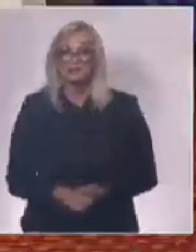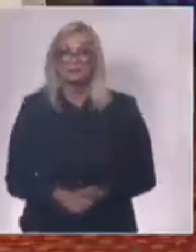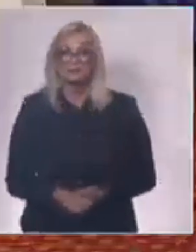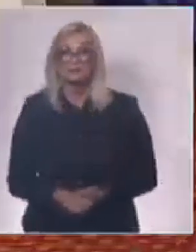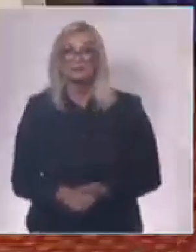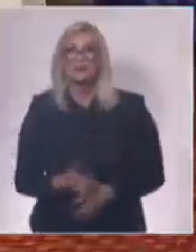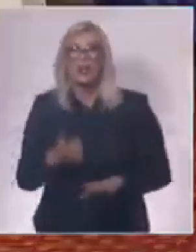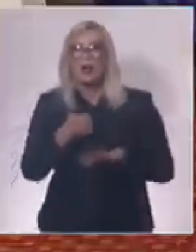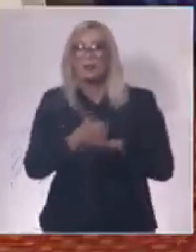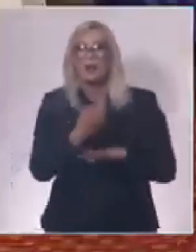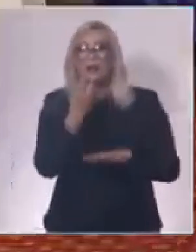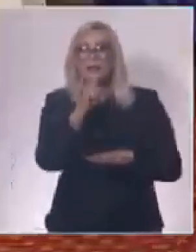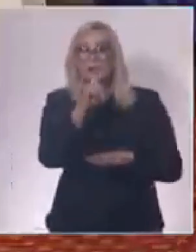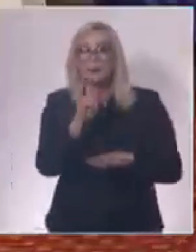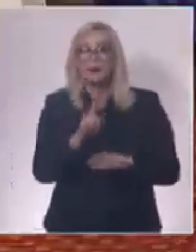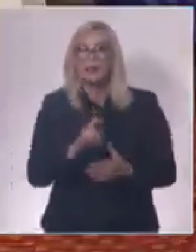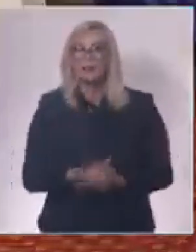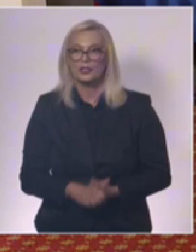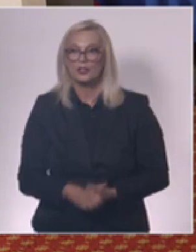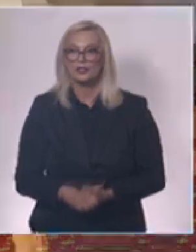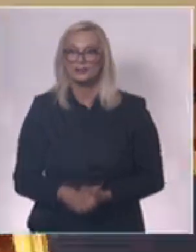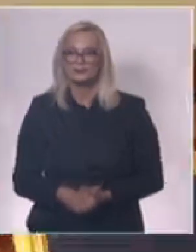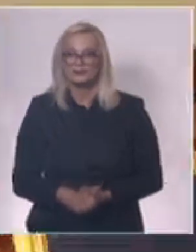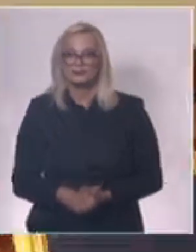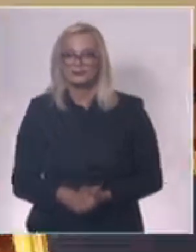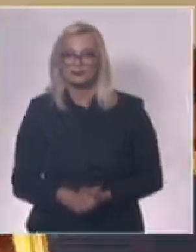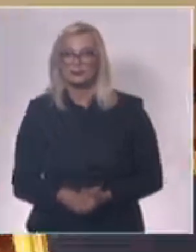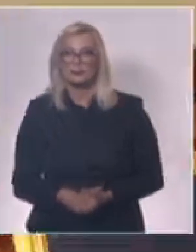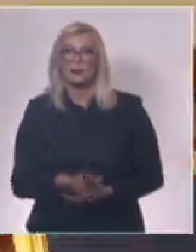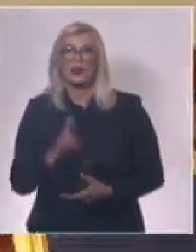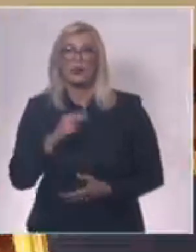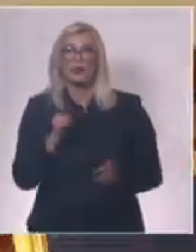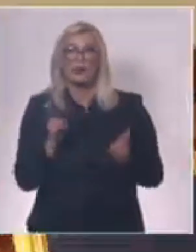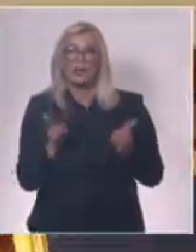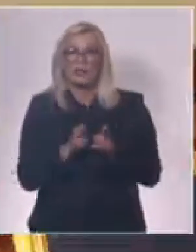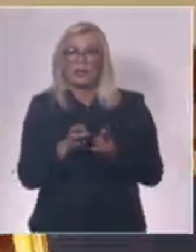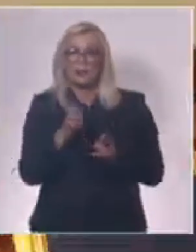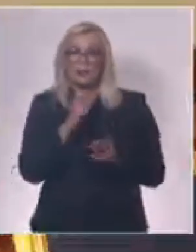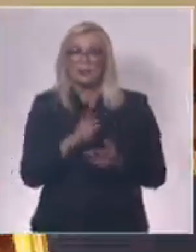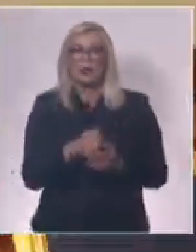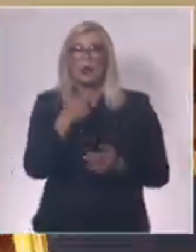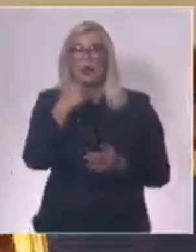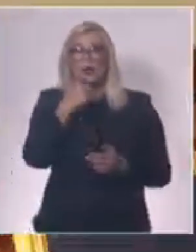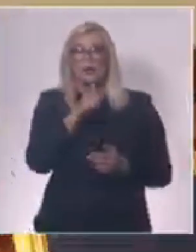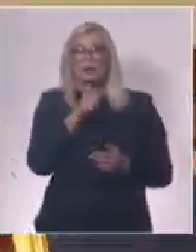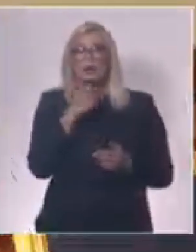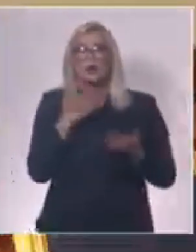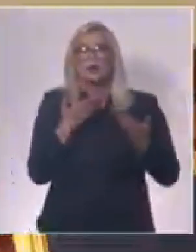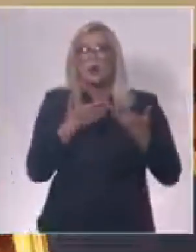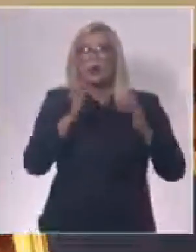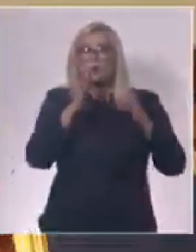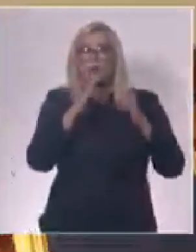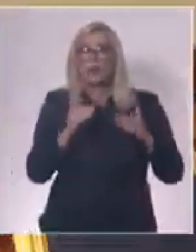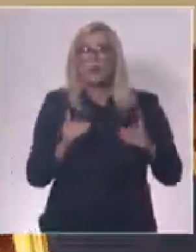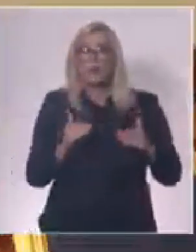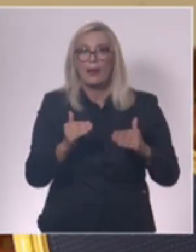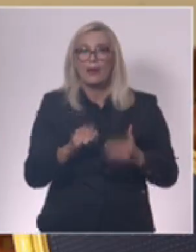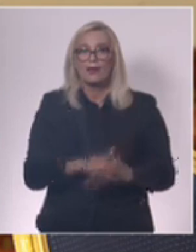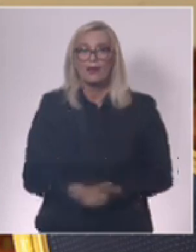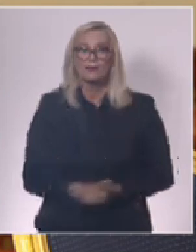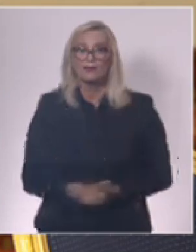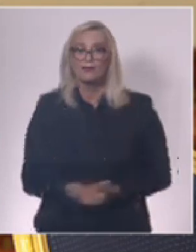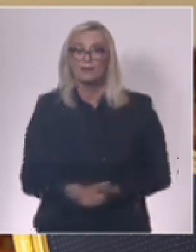две прашања. Знам дека се брзате, но ако можете одговорете две се. Нема проблем. Што е со Отворен Балкан? Еден од подобрите проекти